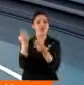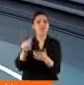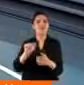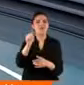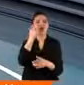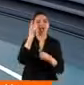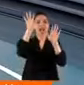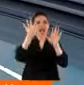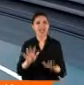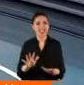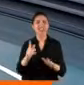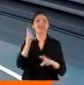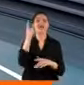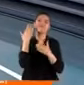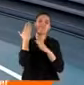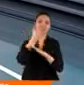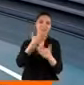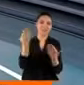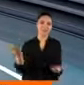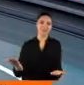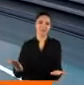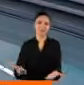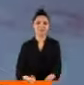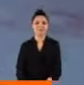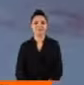bugün Anıtkabir'de atanın huzurundaydı.